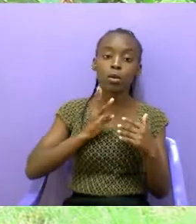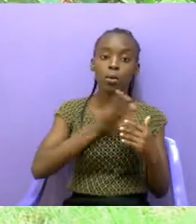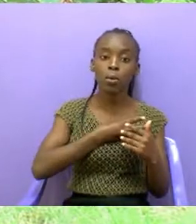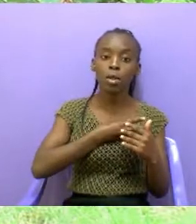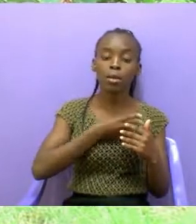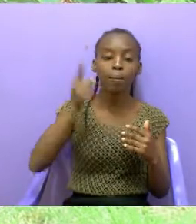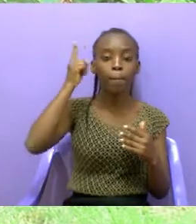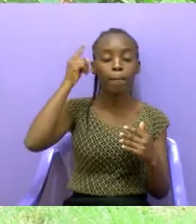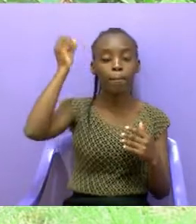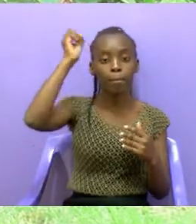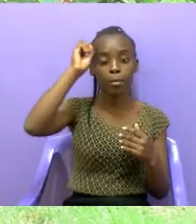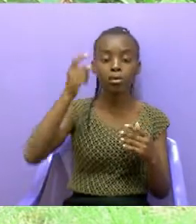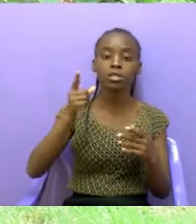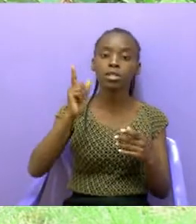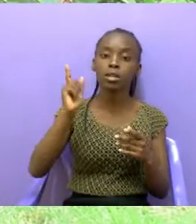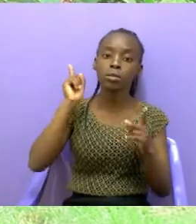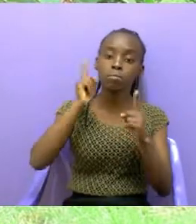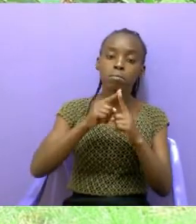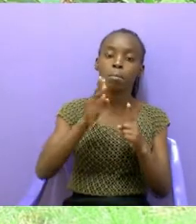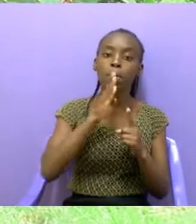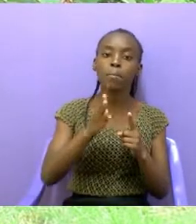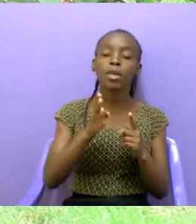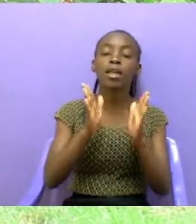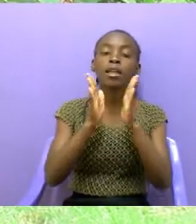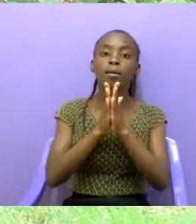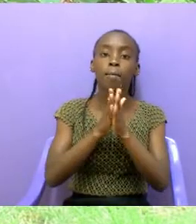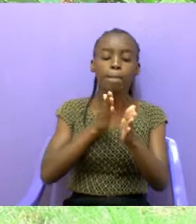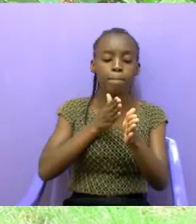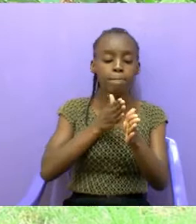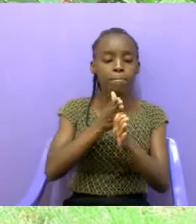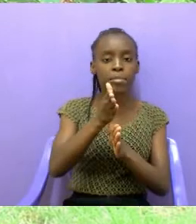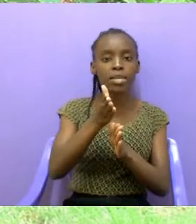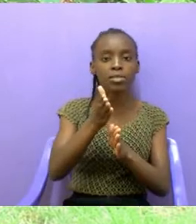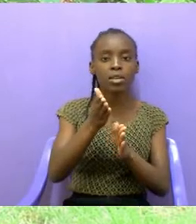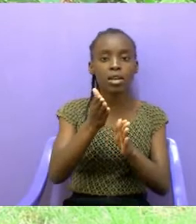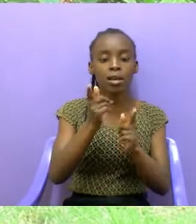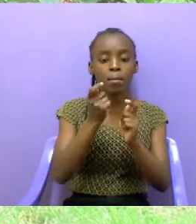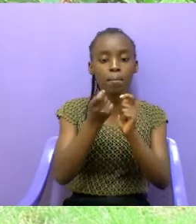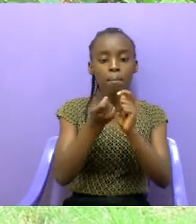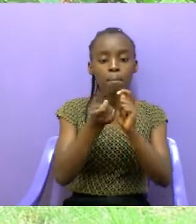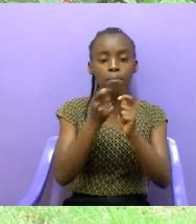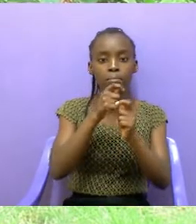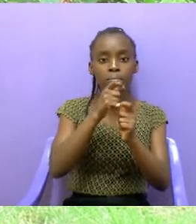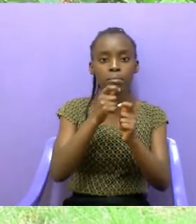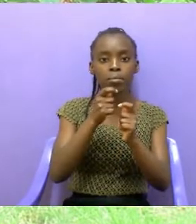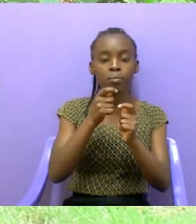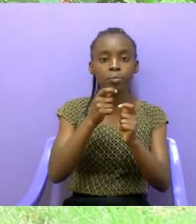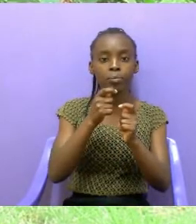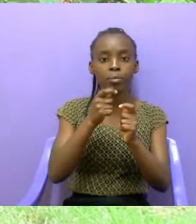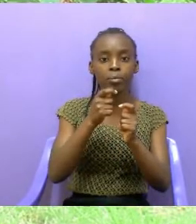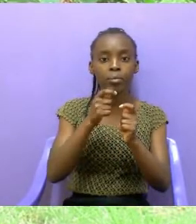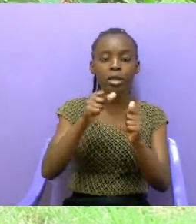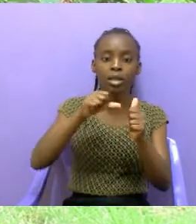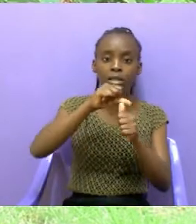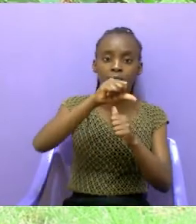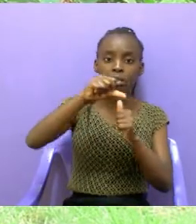ninaomba a major turnaround ya kurejea katika nafasi zao. Ya kurejea katika